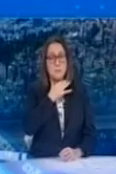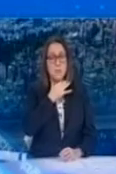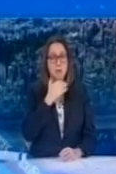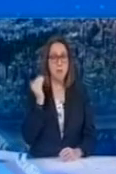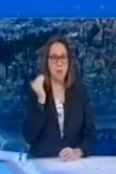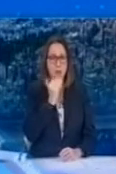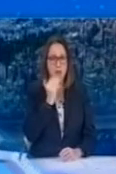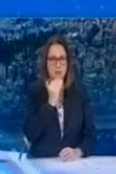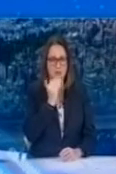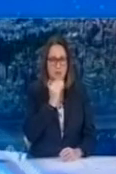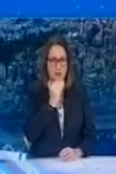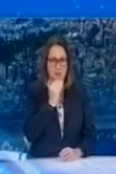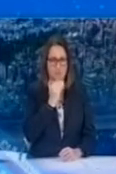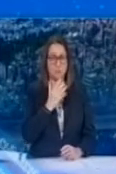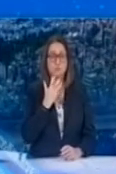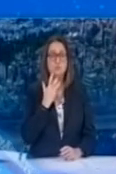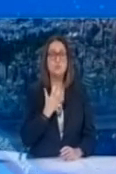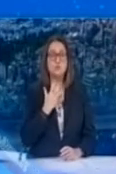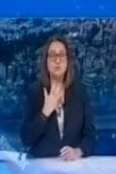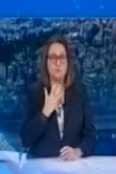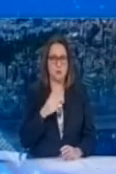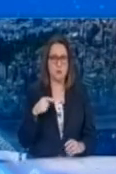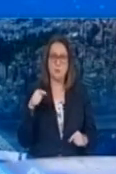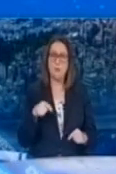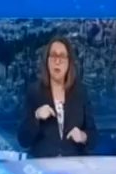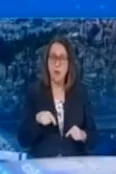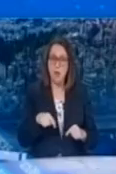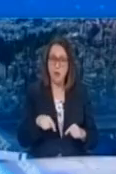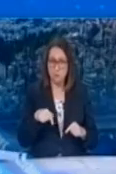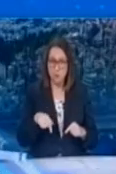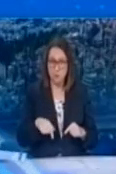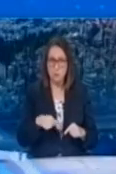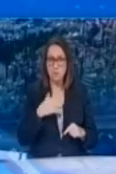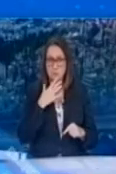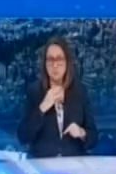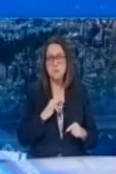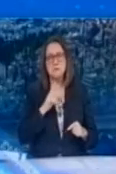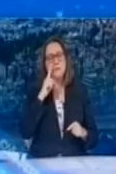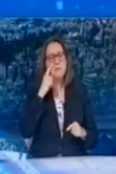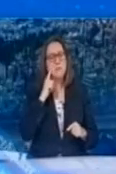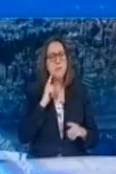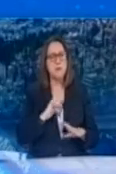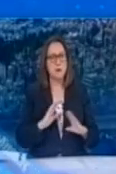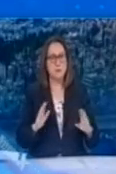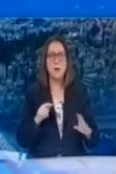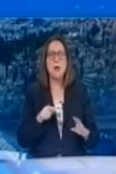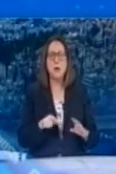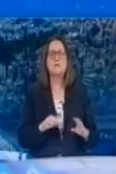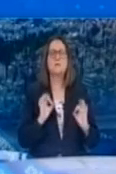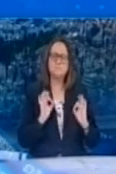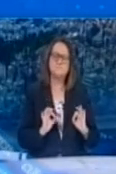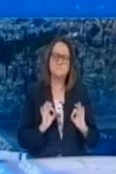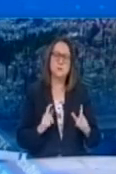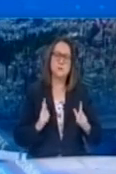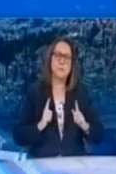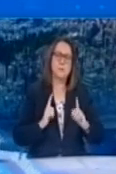Εθνικό σχέδιο με χρονικό ορίζοντα 6 μήνες και με τη συνένεση όλων των πολιτικών δυνάμεων, ζήτησε ο πρόεδρος του ΣΥΡΙΖΑ Αλέξης